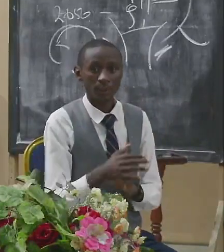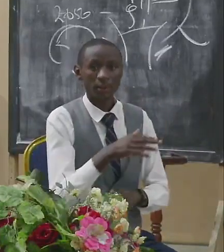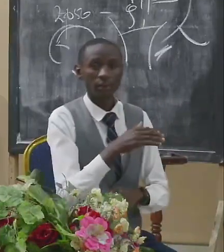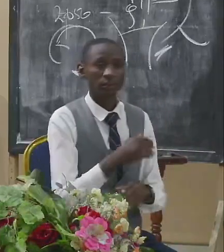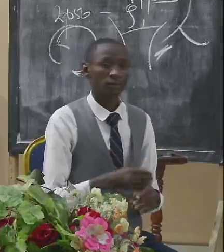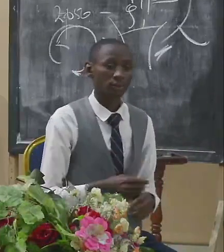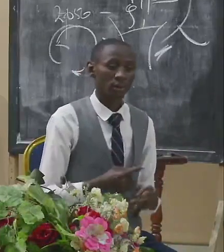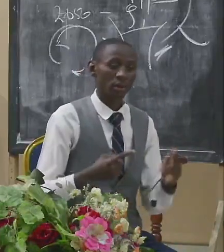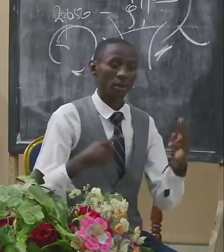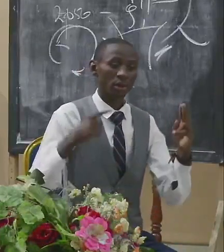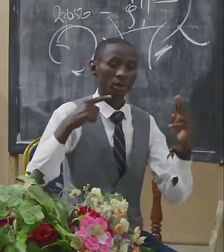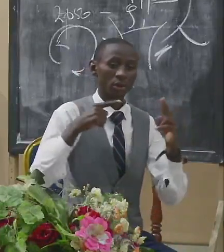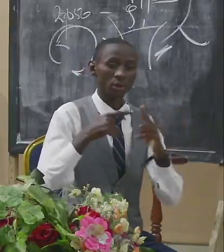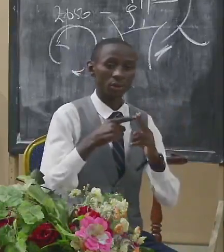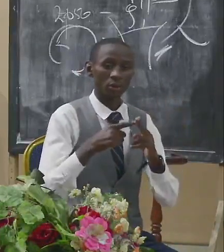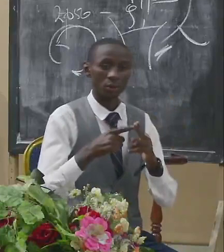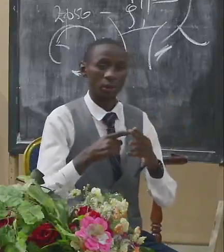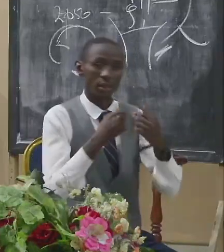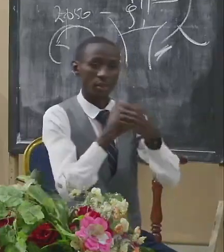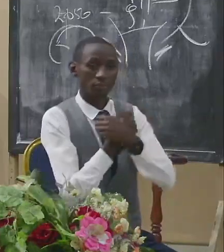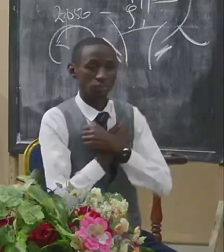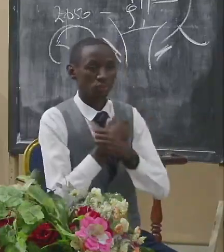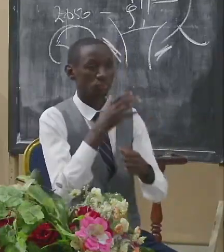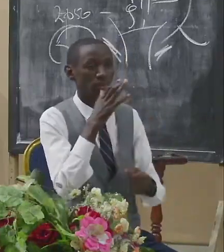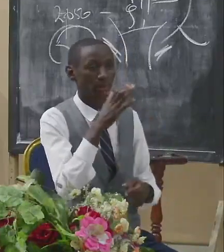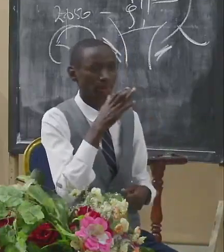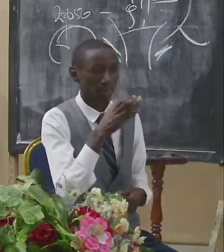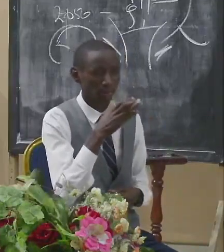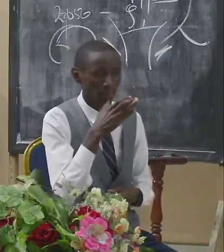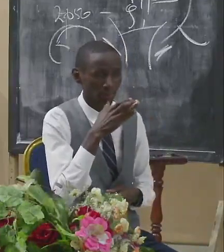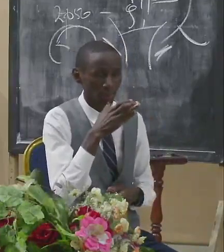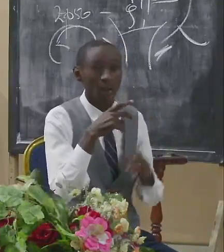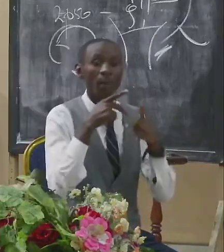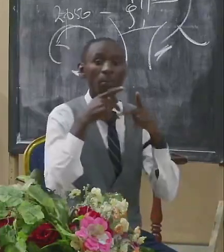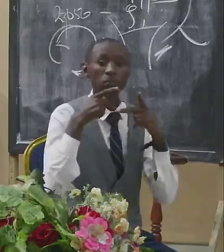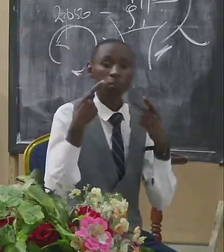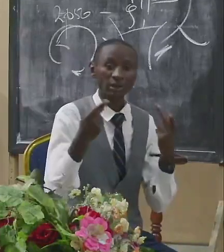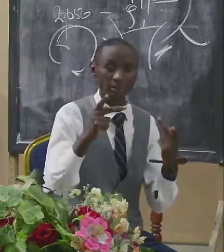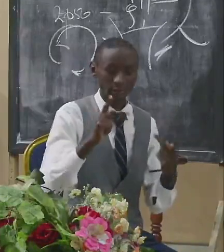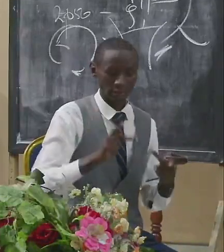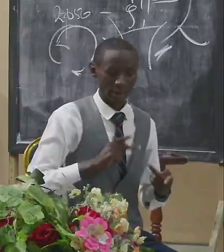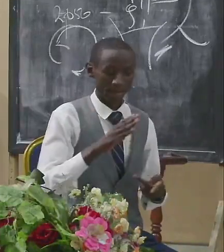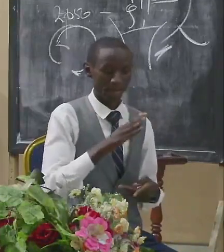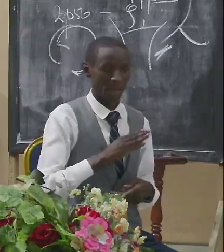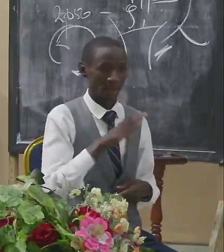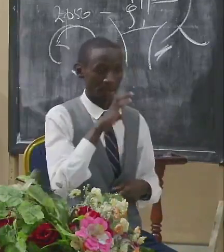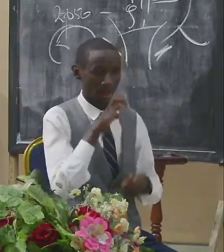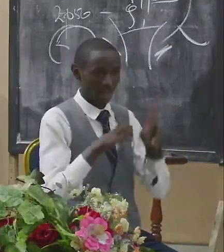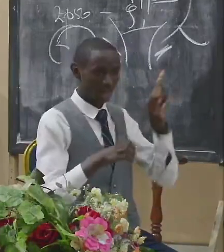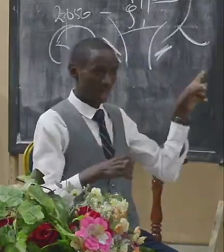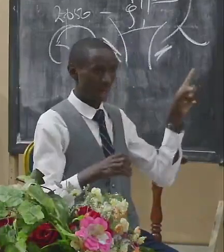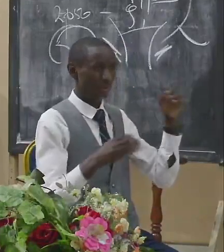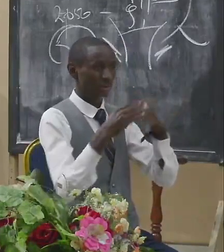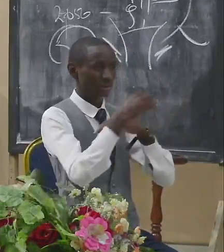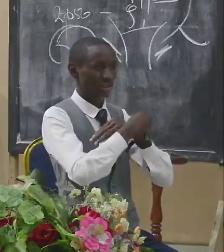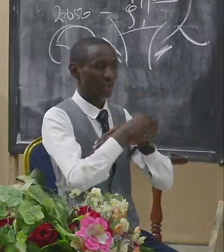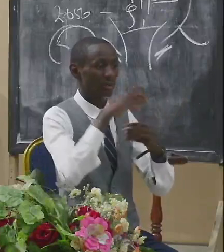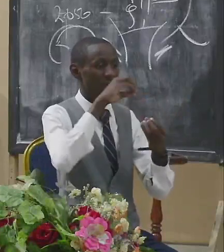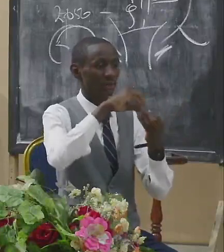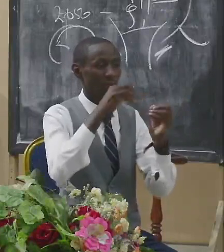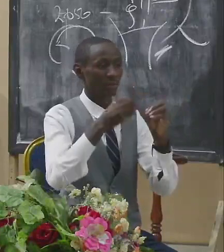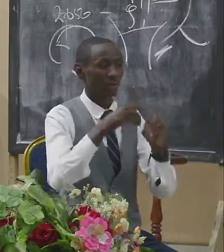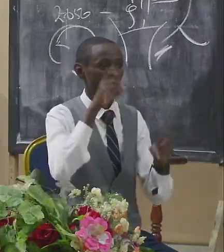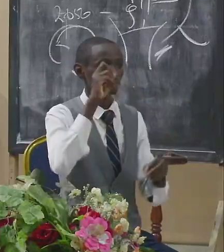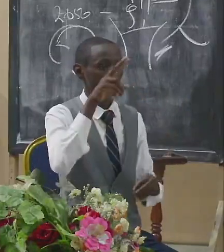charité maternelle. À la charité maternelle. Pasteur Kabanza iko mu chambre numéro 12 ku clinique. Le